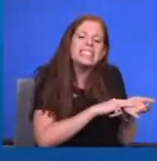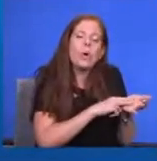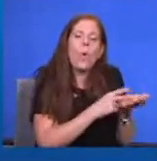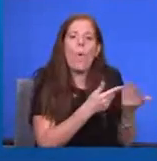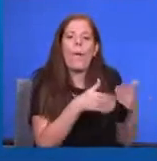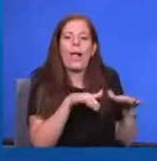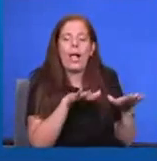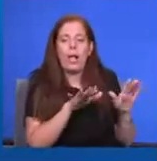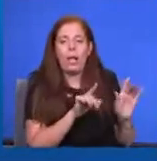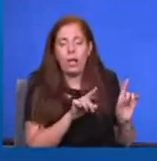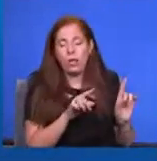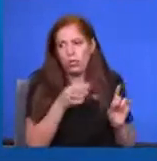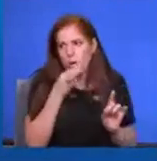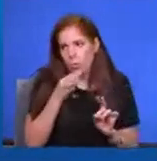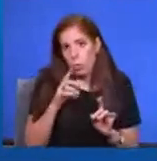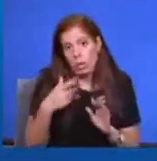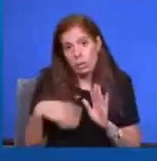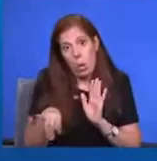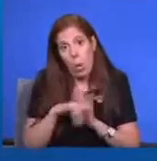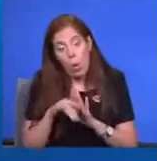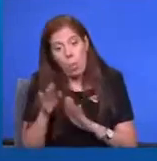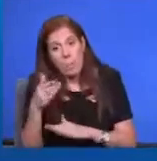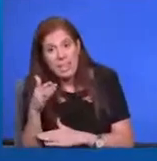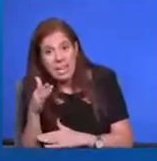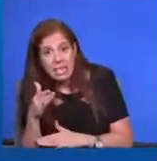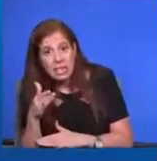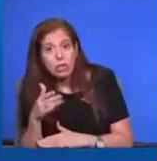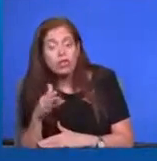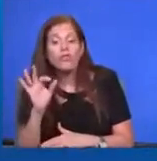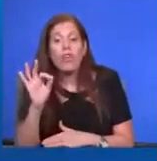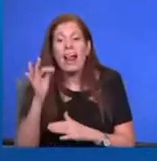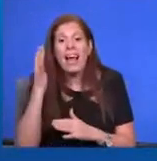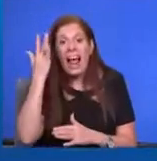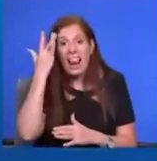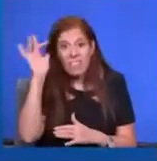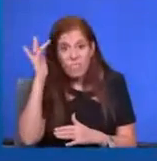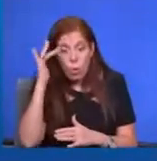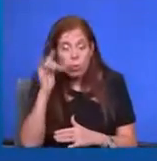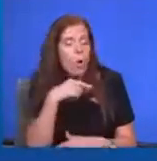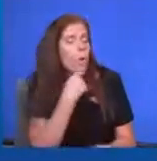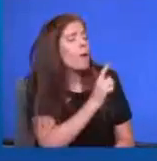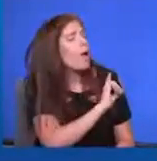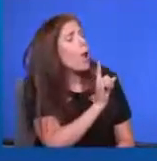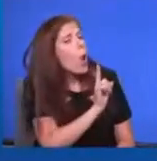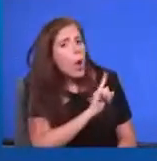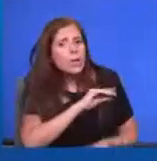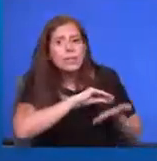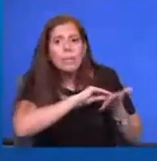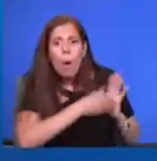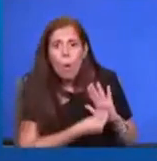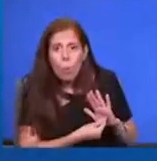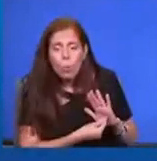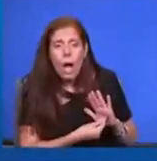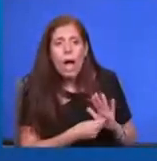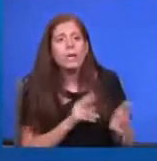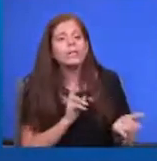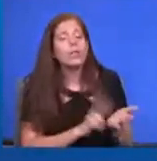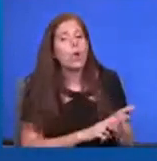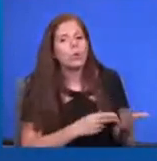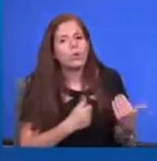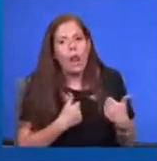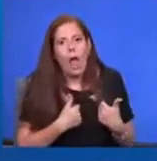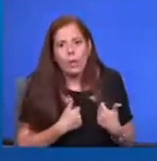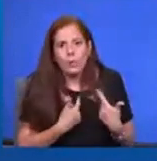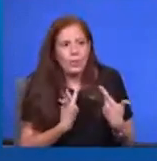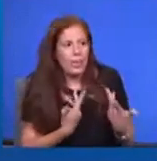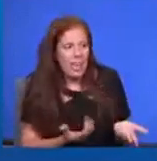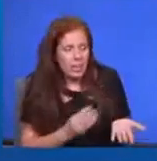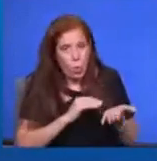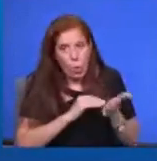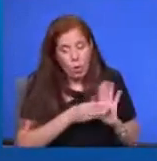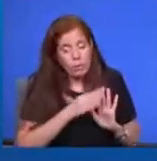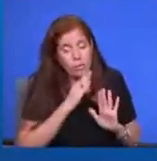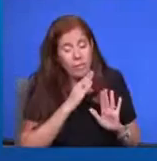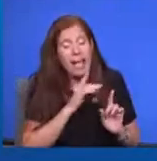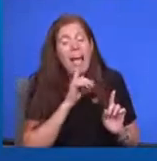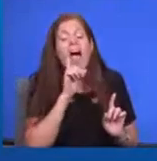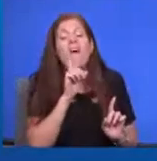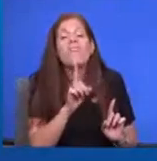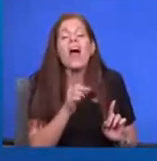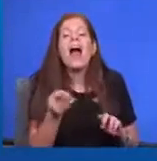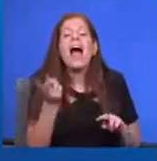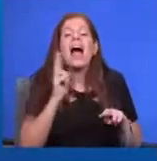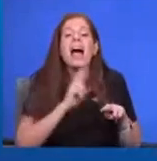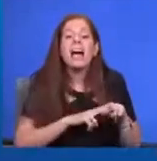מדינת קליפורניה. הוא אומר, לא, זה בחוקה. אוקיי, סור. נכון שלנו אין חוק, אין לנו חוקה, זה בעיה, אבל אחרי שהאדם עבר עינוי